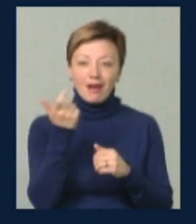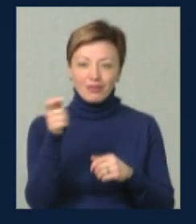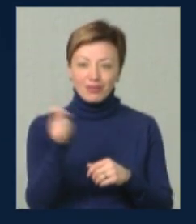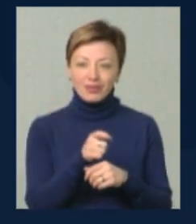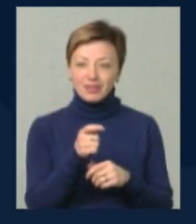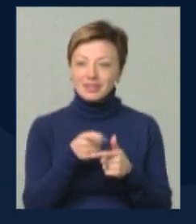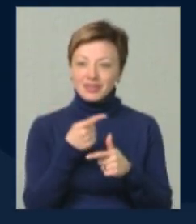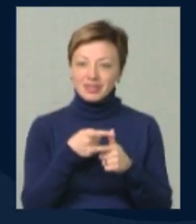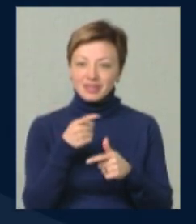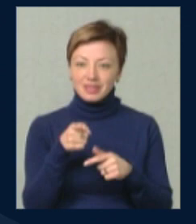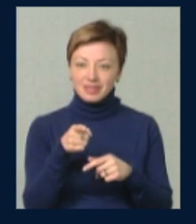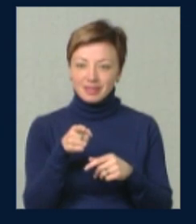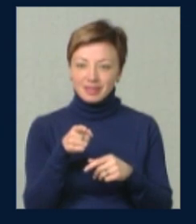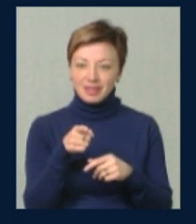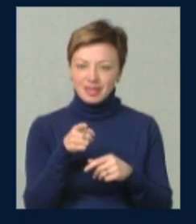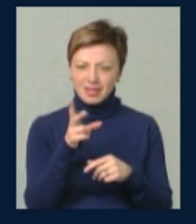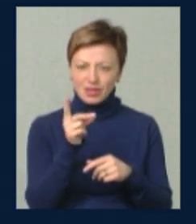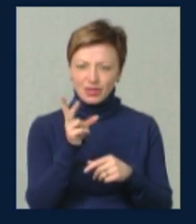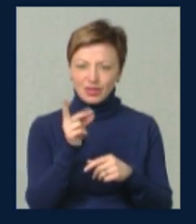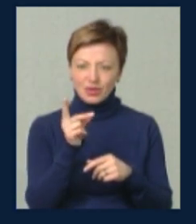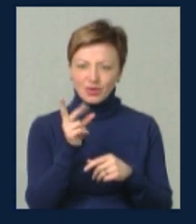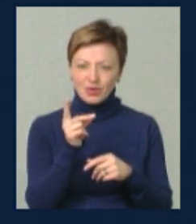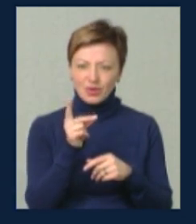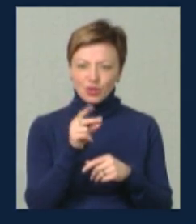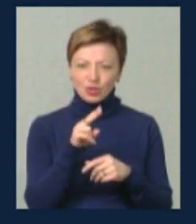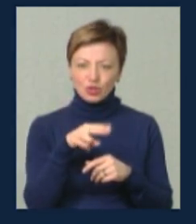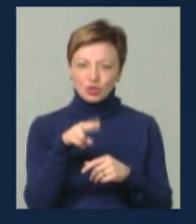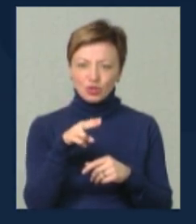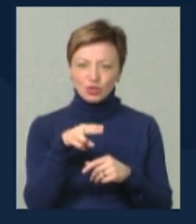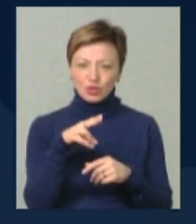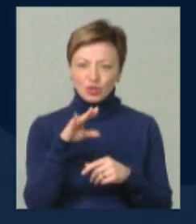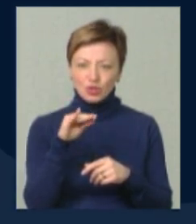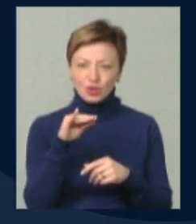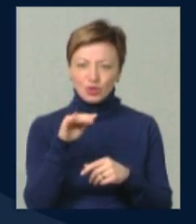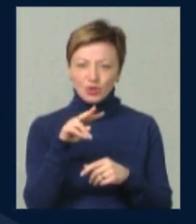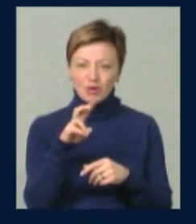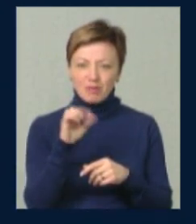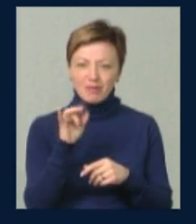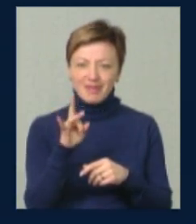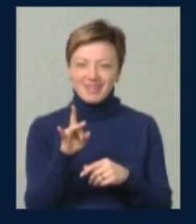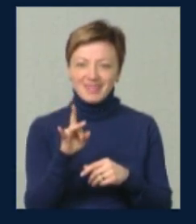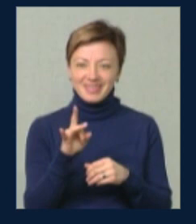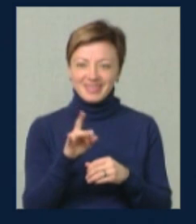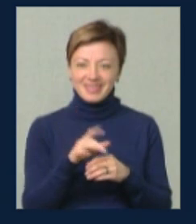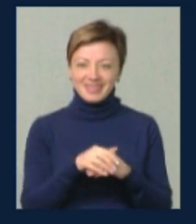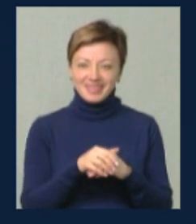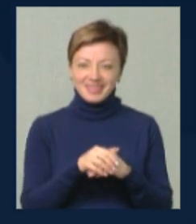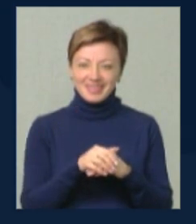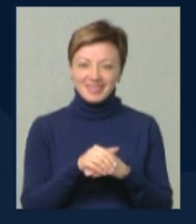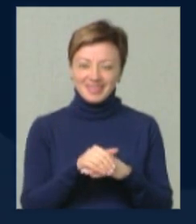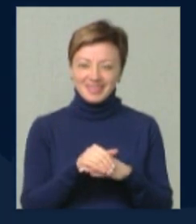знайомтесь. Як звати? Ой, я того не пам'ятаю, а то вроде Джульбарс. Прям собаче ім'я